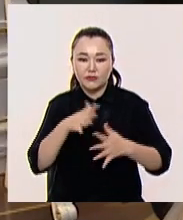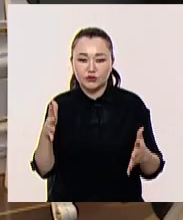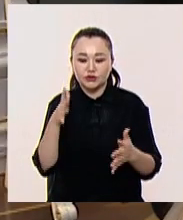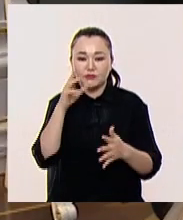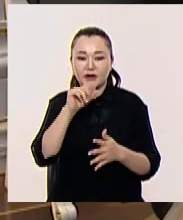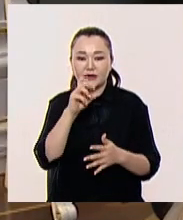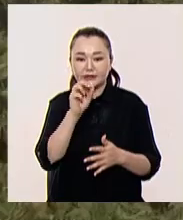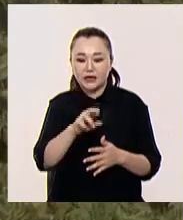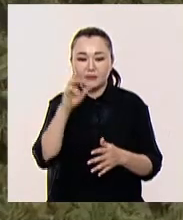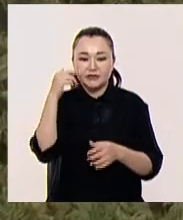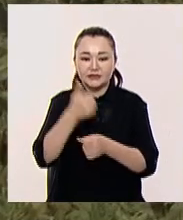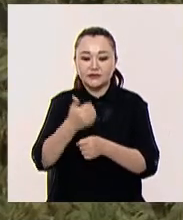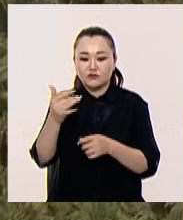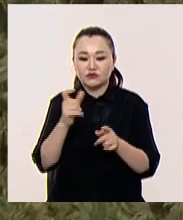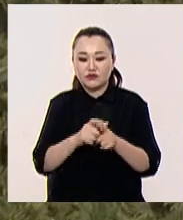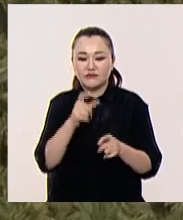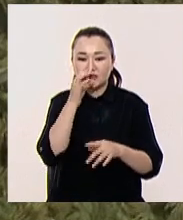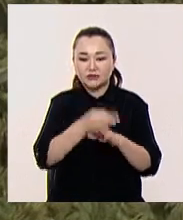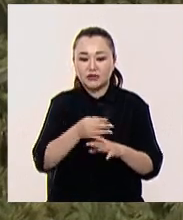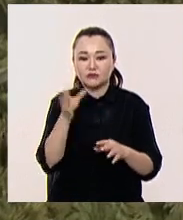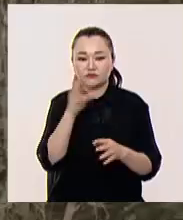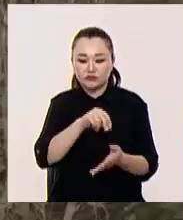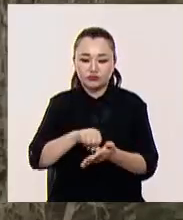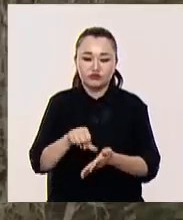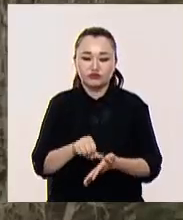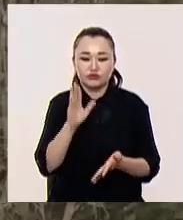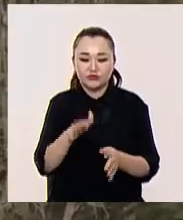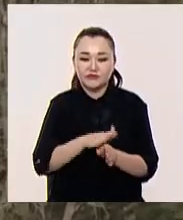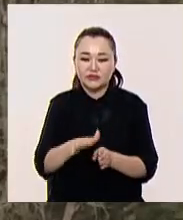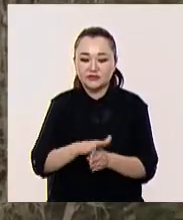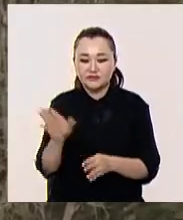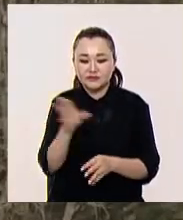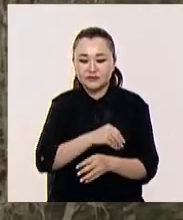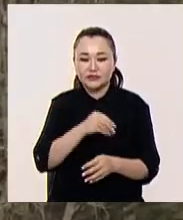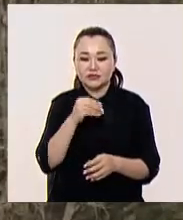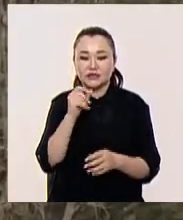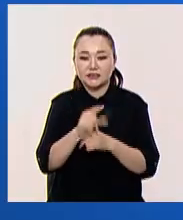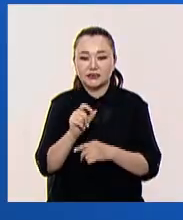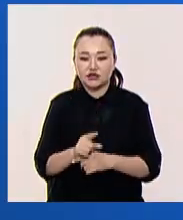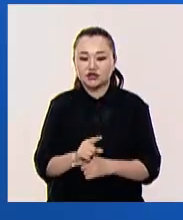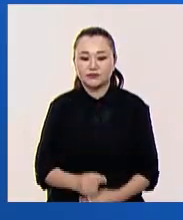словам президента, будет принимать непосредственное участие в реализации всех актуальных задач.